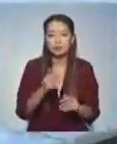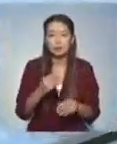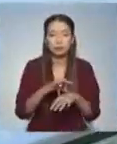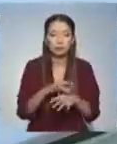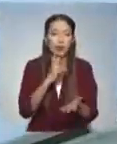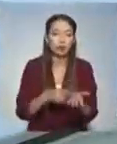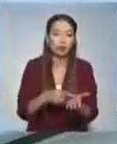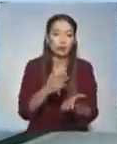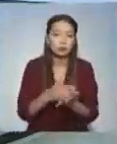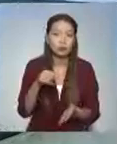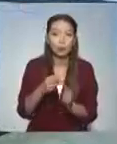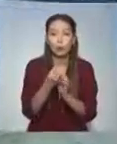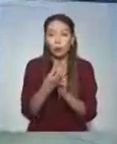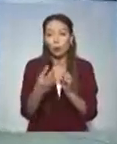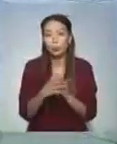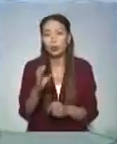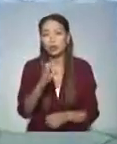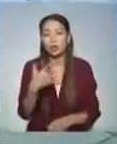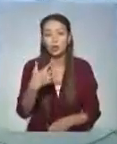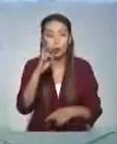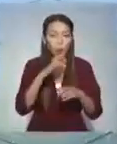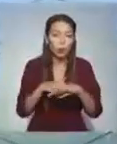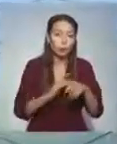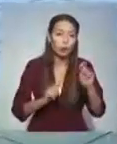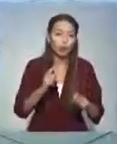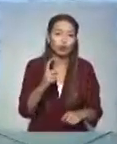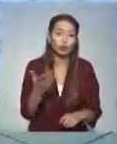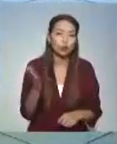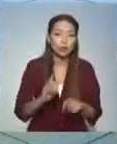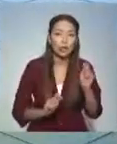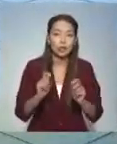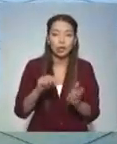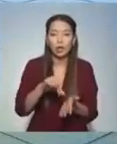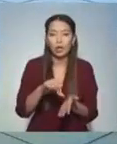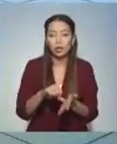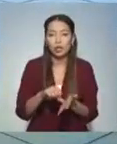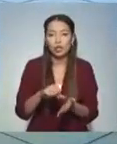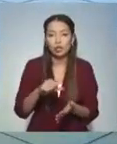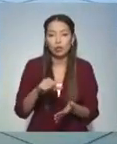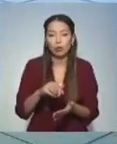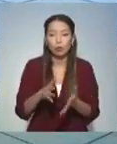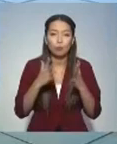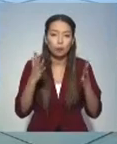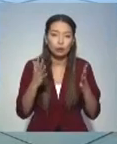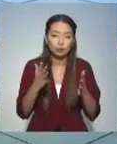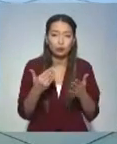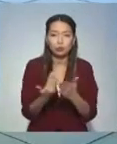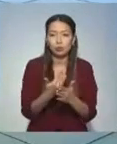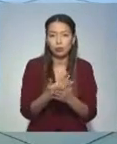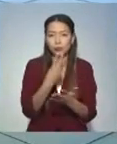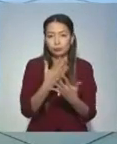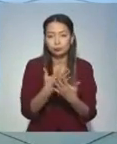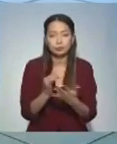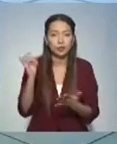Биыл 14-15 қыркүйекте 50 мемлекеттен 100-ден астам делегация қатысқан шара жылдың елеулі жаңалығы ретінде